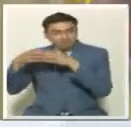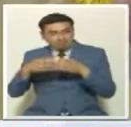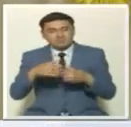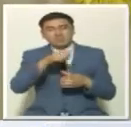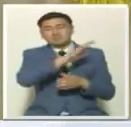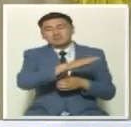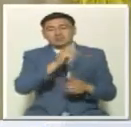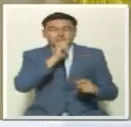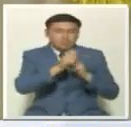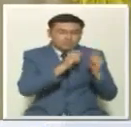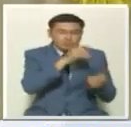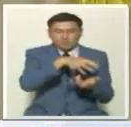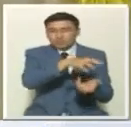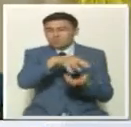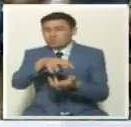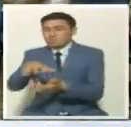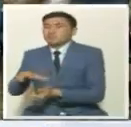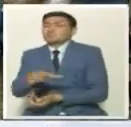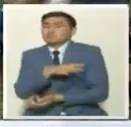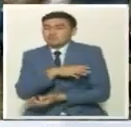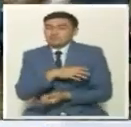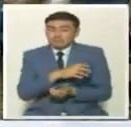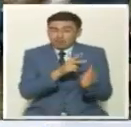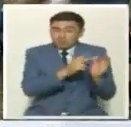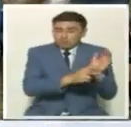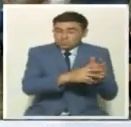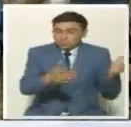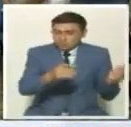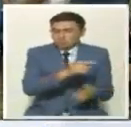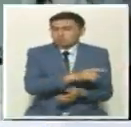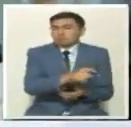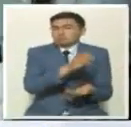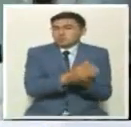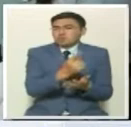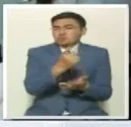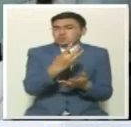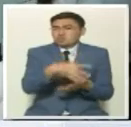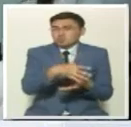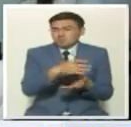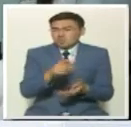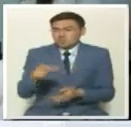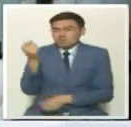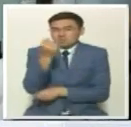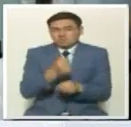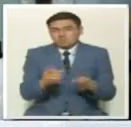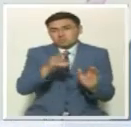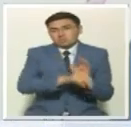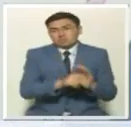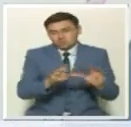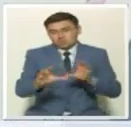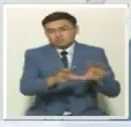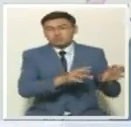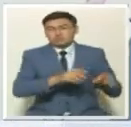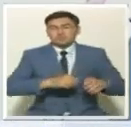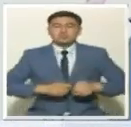Айта кетейік, қазір әлеуметтік қызмет көрсету орталығында 80-нен астам бала, 140-қа жуық маман жұмыс істейді.